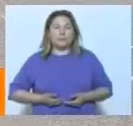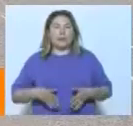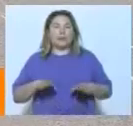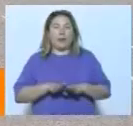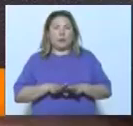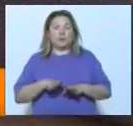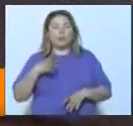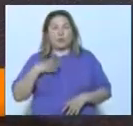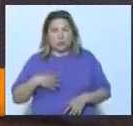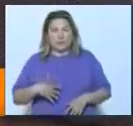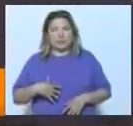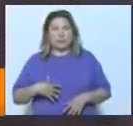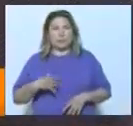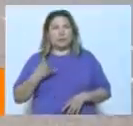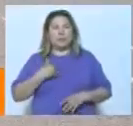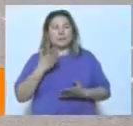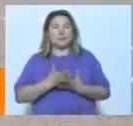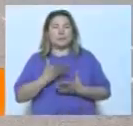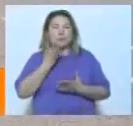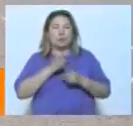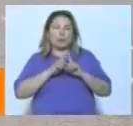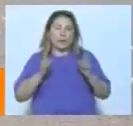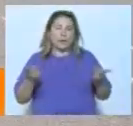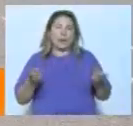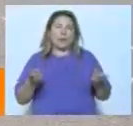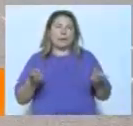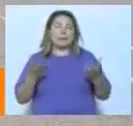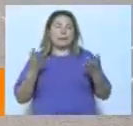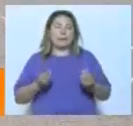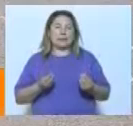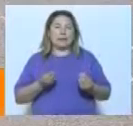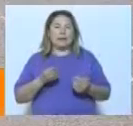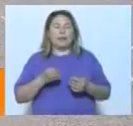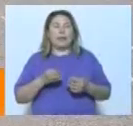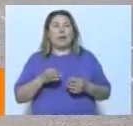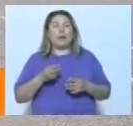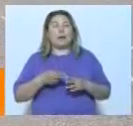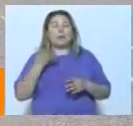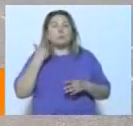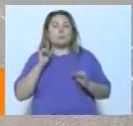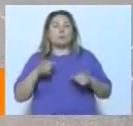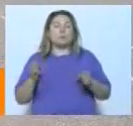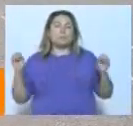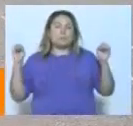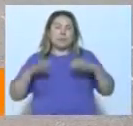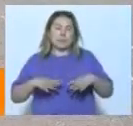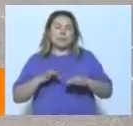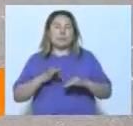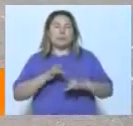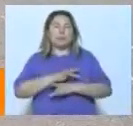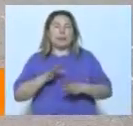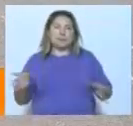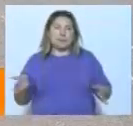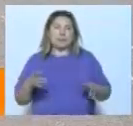Также выносливости. У нас есть свой уникальный день основания, когда мы все можем собираться и праздновать